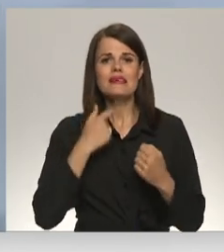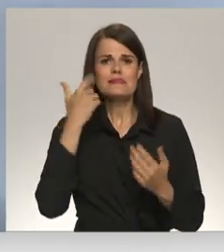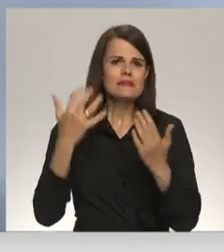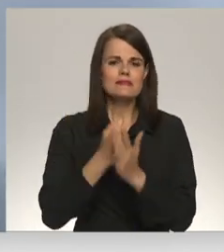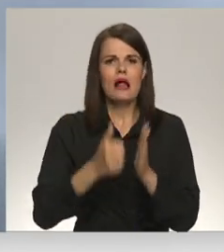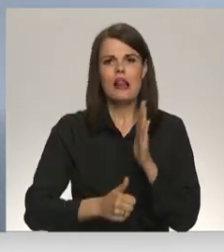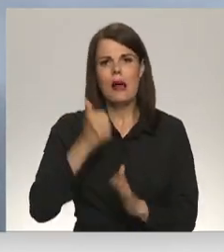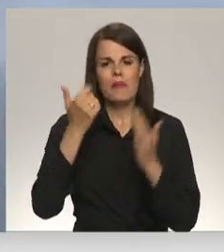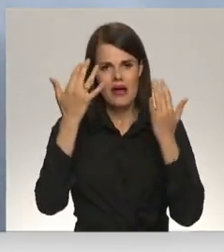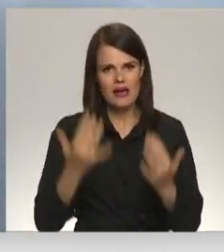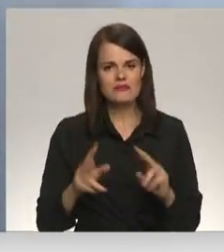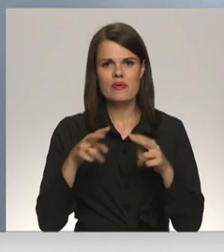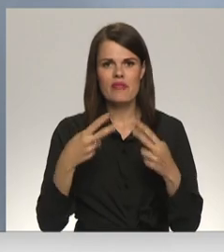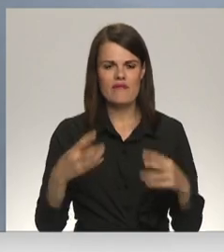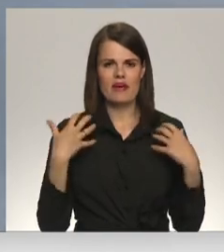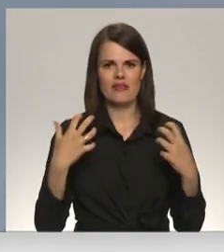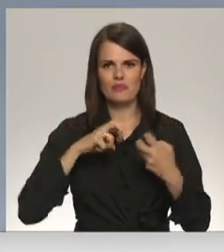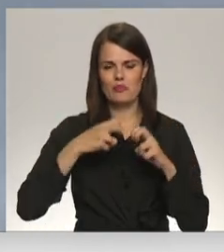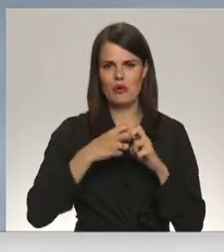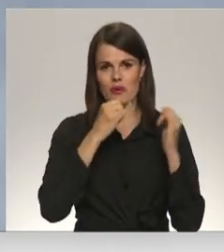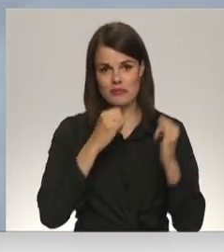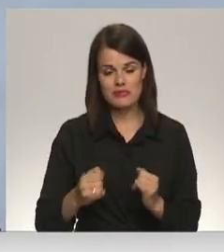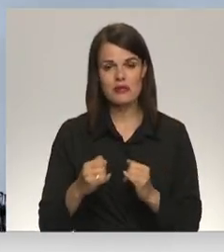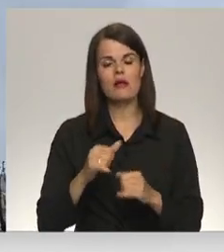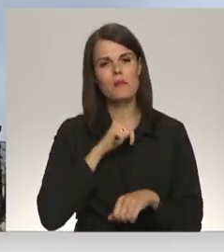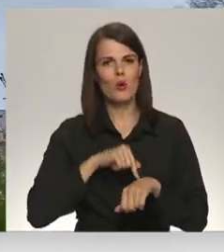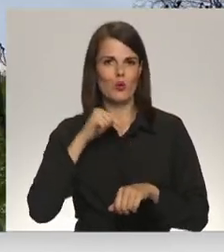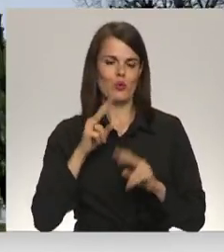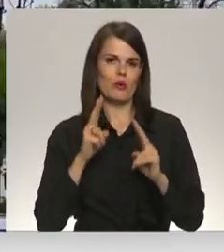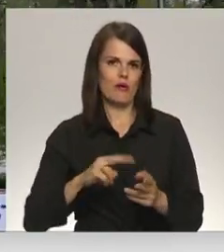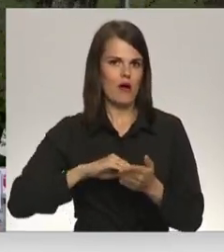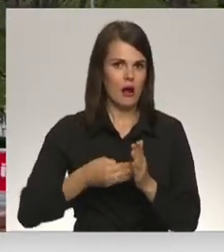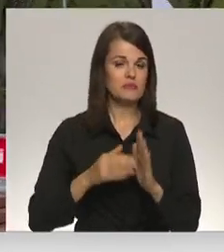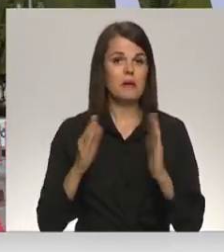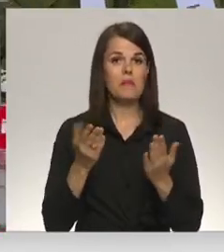labākā rezultāta nesagādāt veselības problēmas. Bet visiem satiksmes dalībniekiem